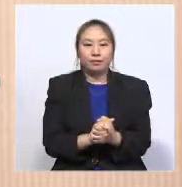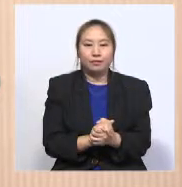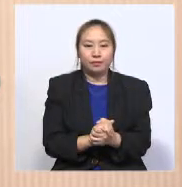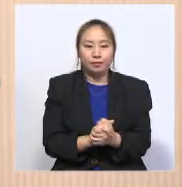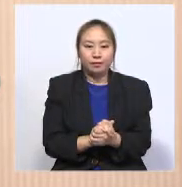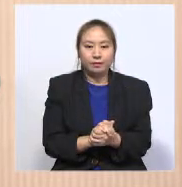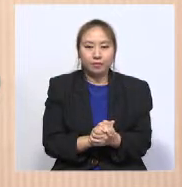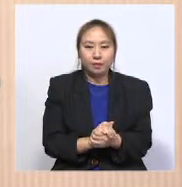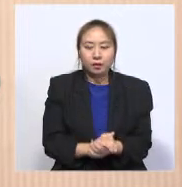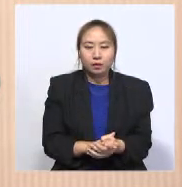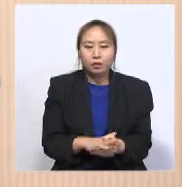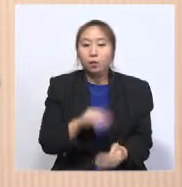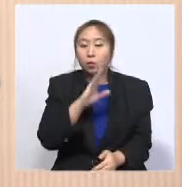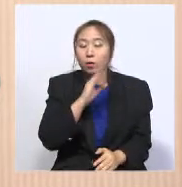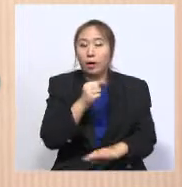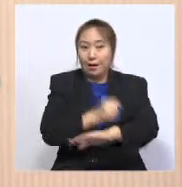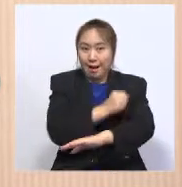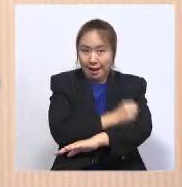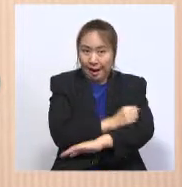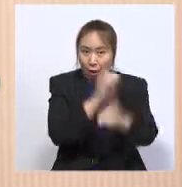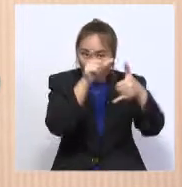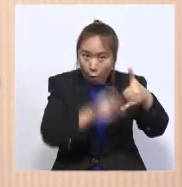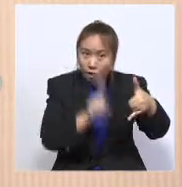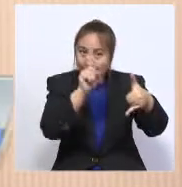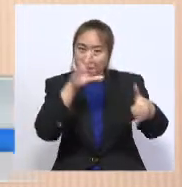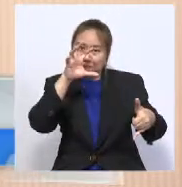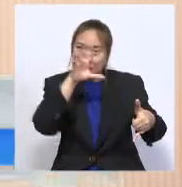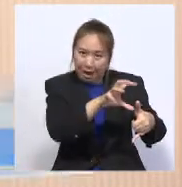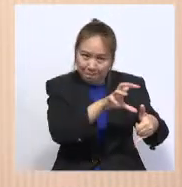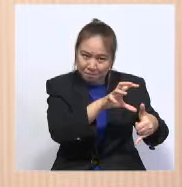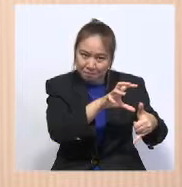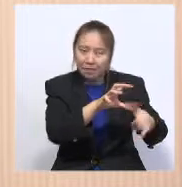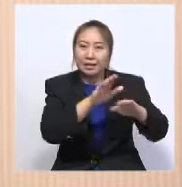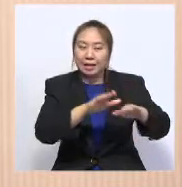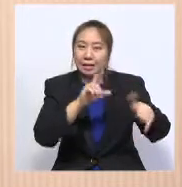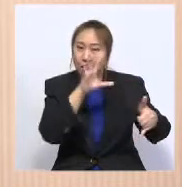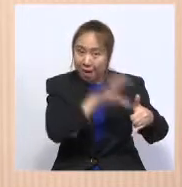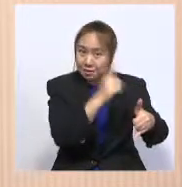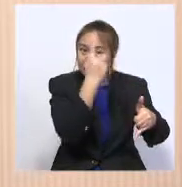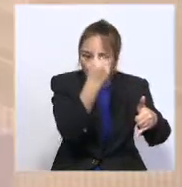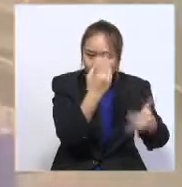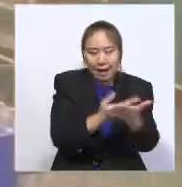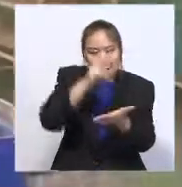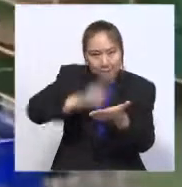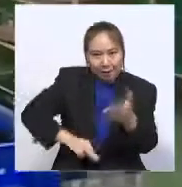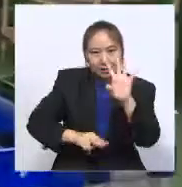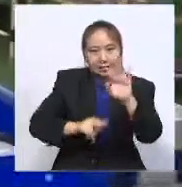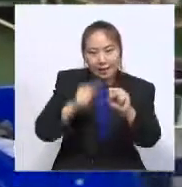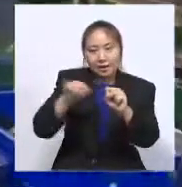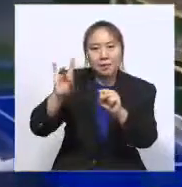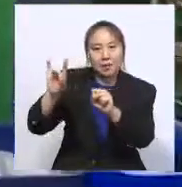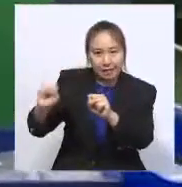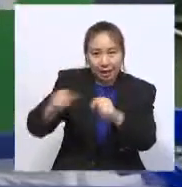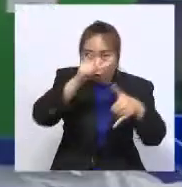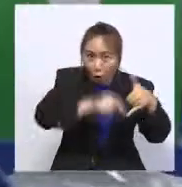ต่อการบังคับใช้แรงงาน1คนแรงงานเด็ก1คนนะคะขณะเดียวกันก็มีโทษเนี่ยจำคุกเข้าไป